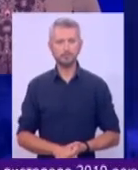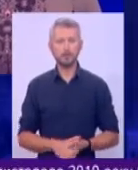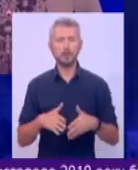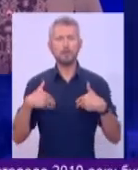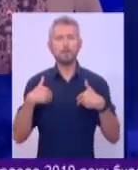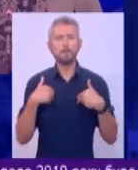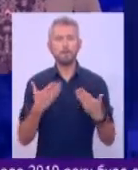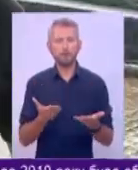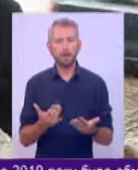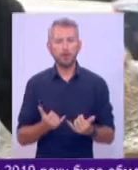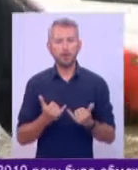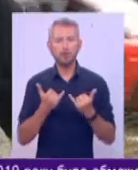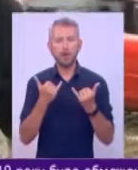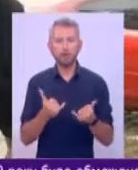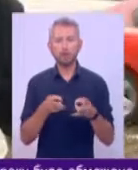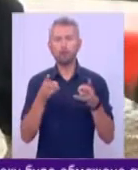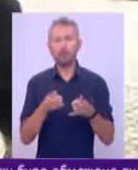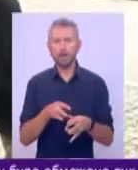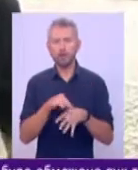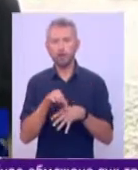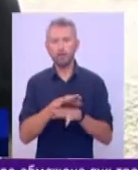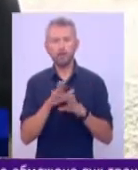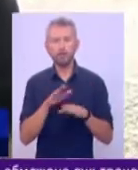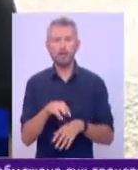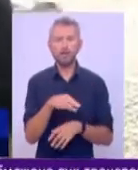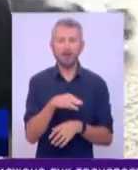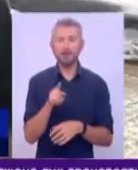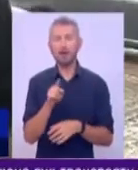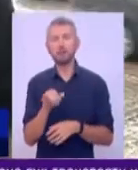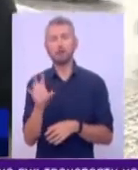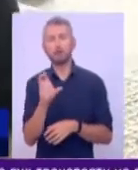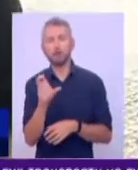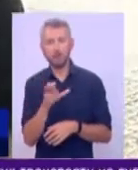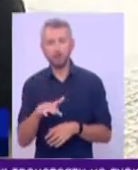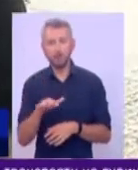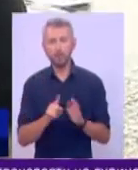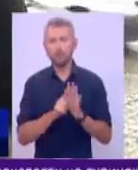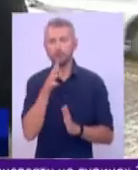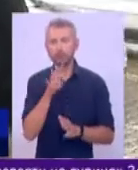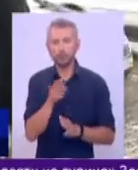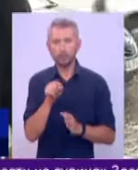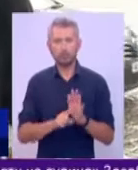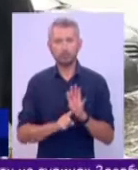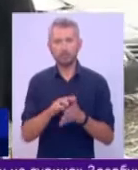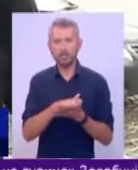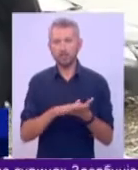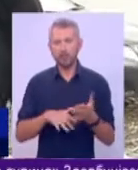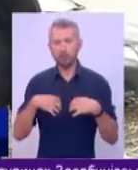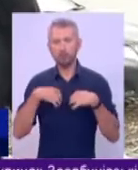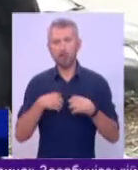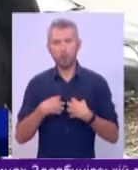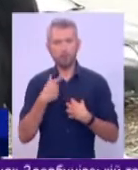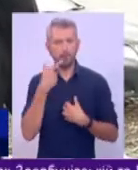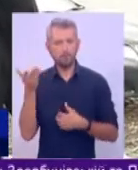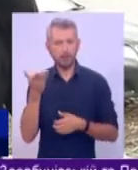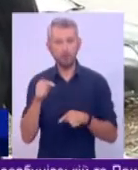Вітаю, шанують жертв геноциду не лише на Михайлівській площі, а й на Софійській. Власне, з 4-ї години дня тут триває такий жалобний мітинг.